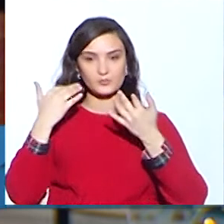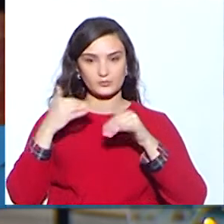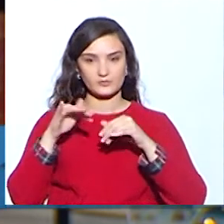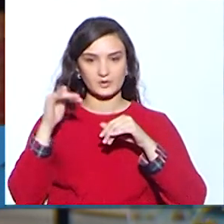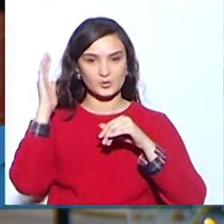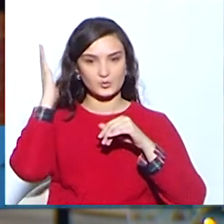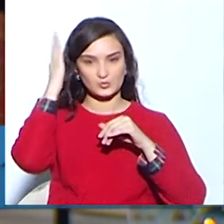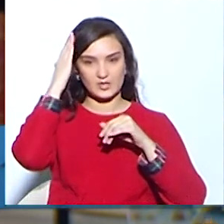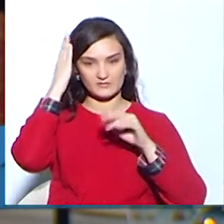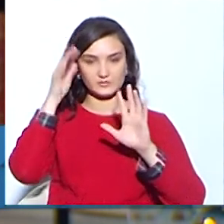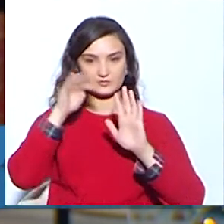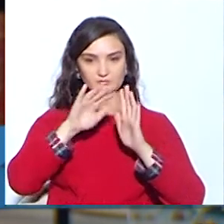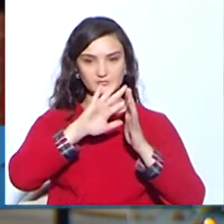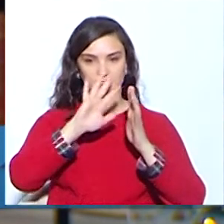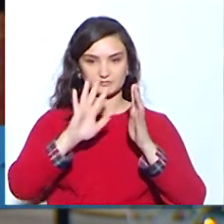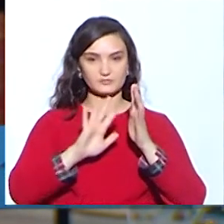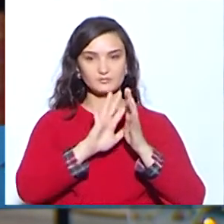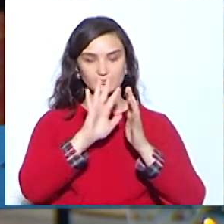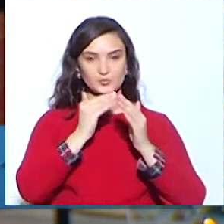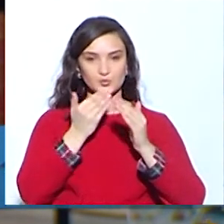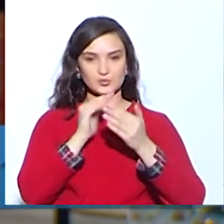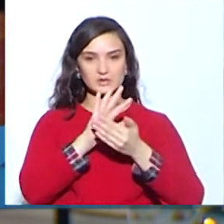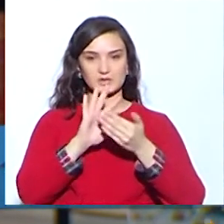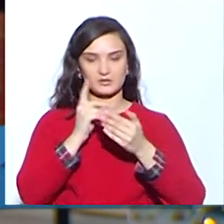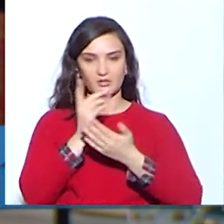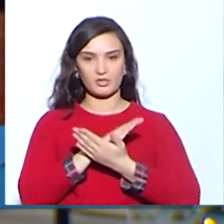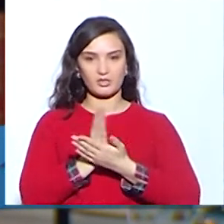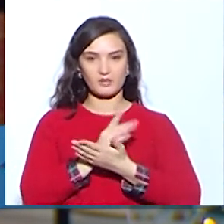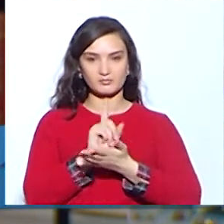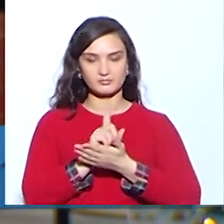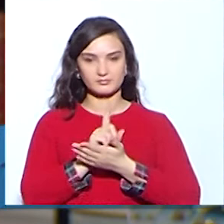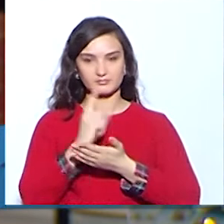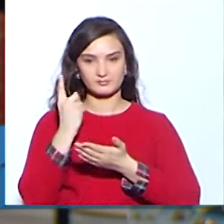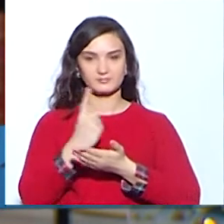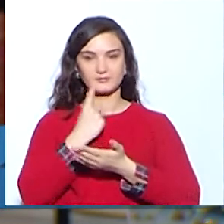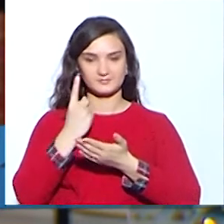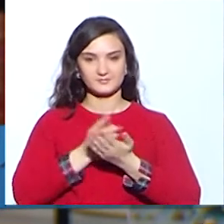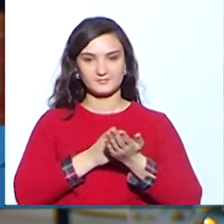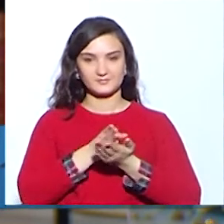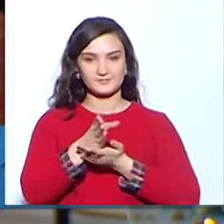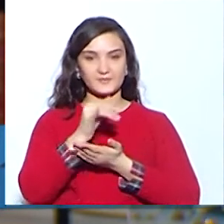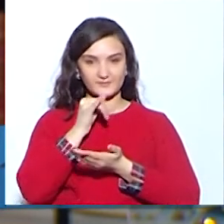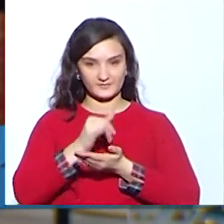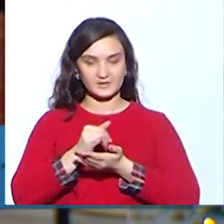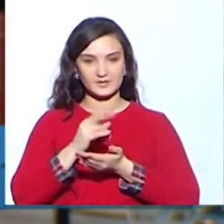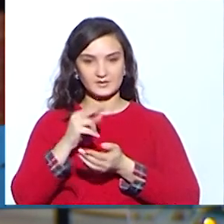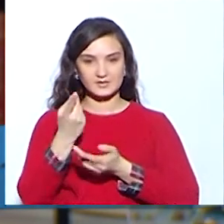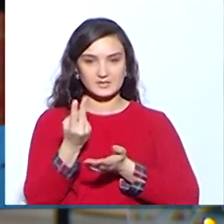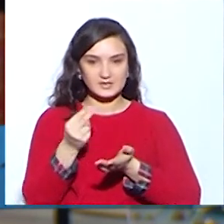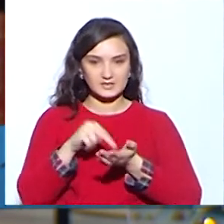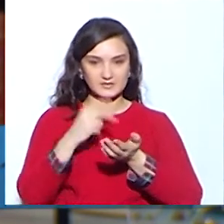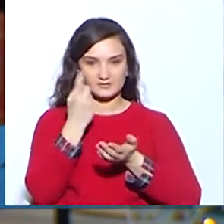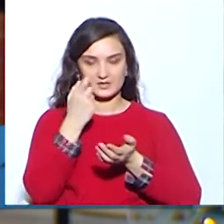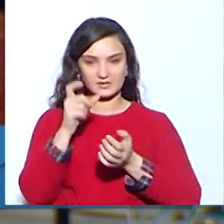ზურგის ტვინზე და ეს ყველას გამოცდილი აქვს თავის თავზე. კოორდინაცია ირღვევა, კუნთები, ხელს ვერ მორჩილებენ. წამოყენება